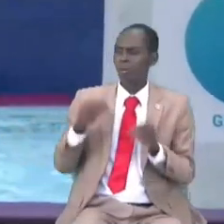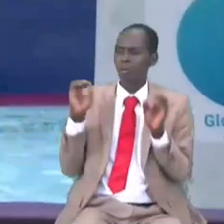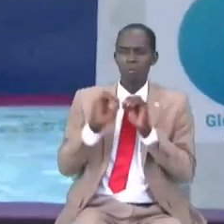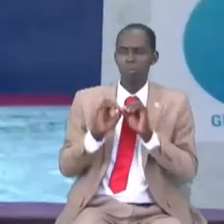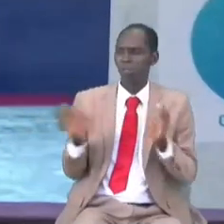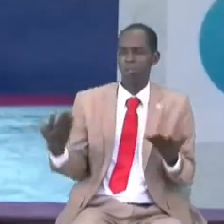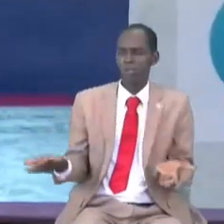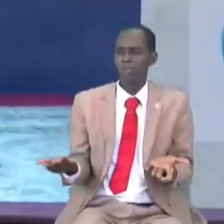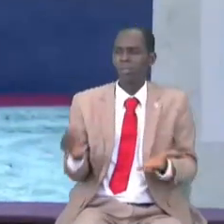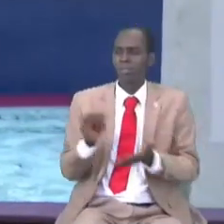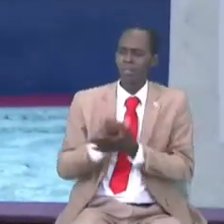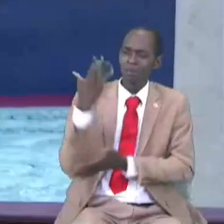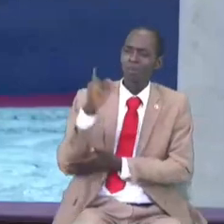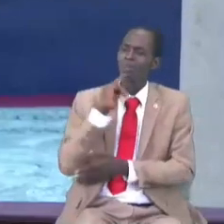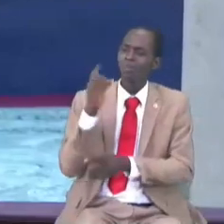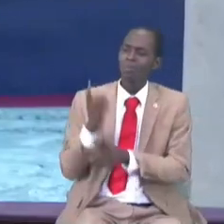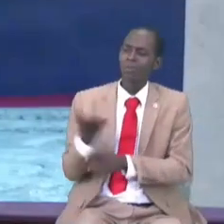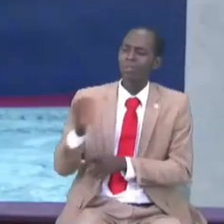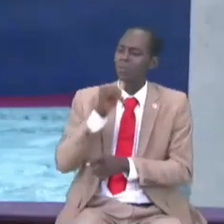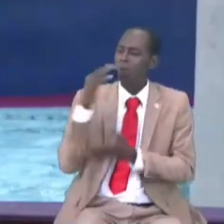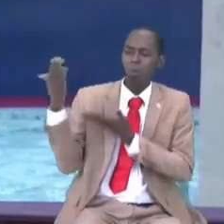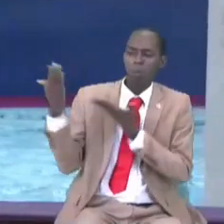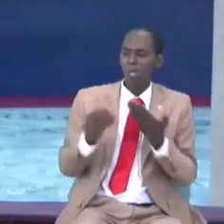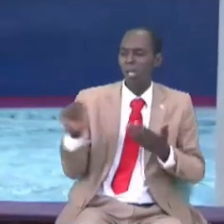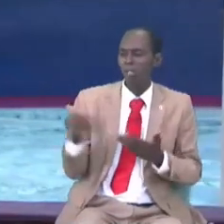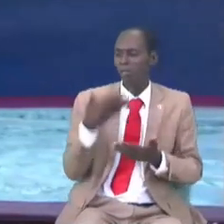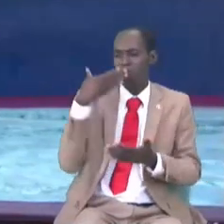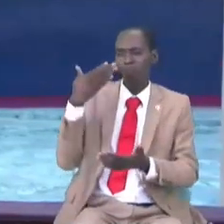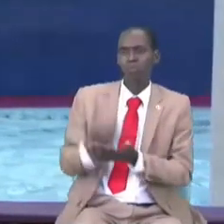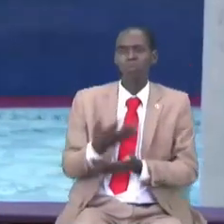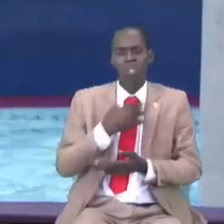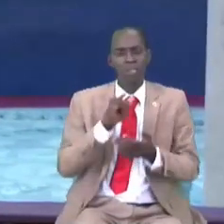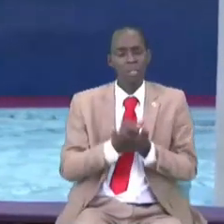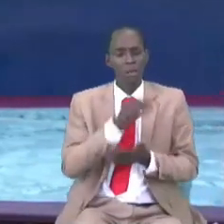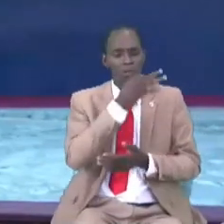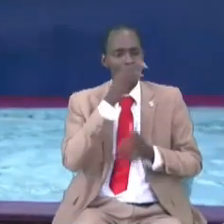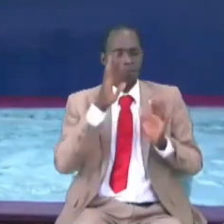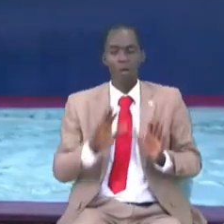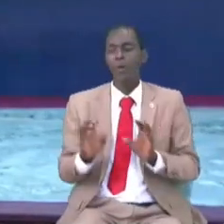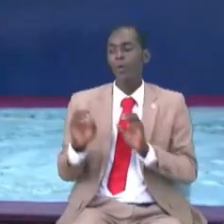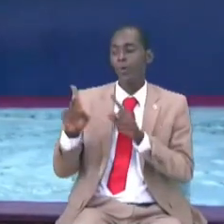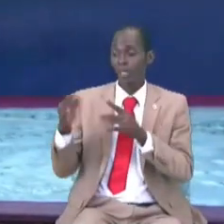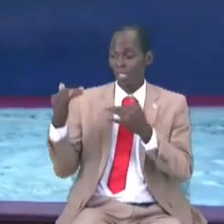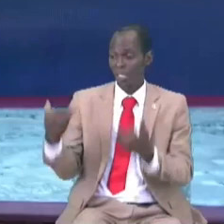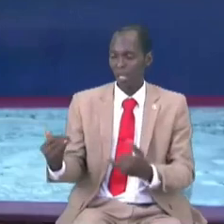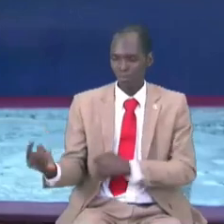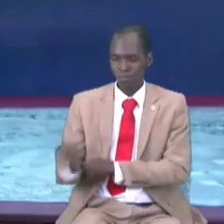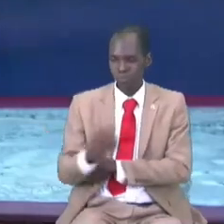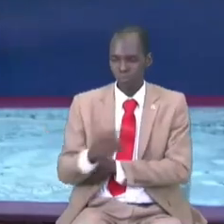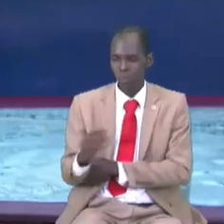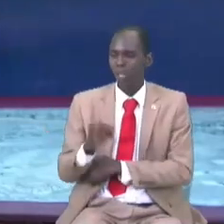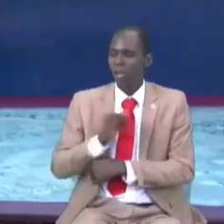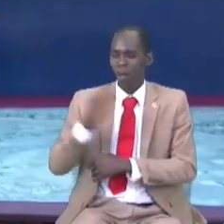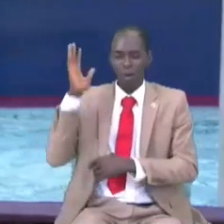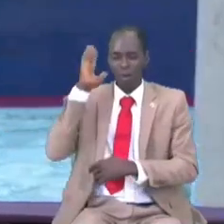fruits. Et il dit, maintenant, le jugement est venu, je vais couper cet arbre. Et il met